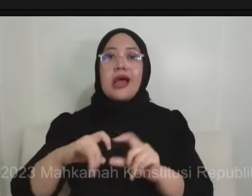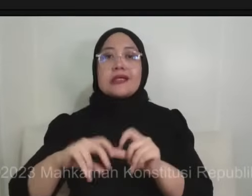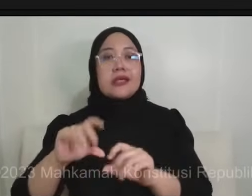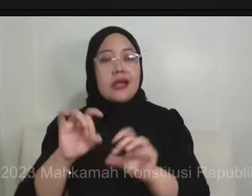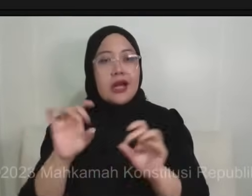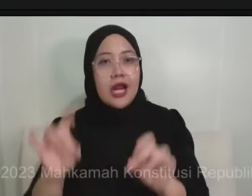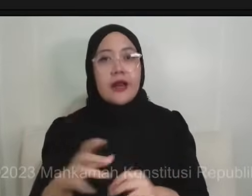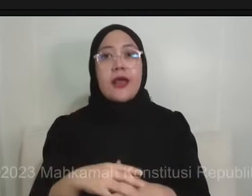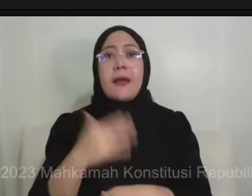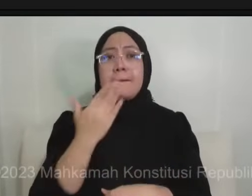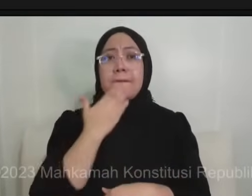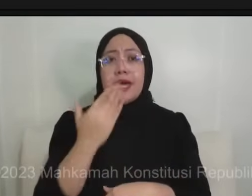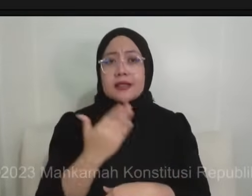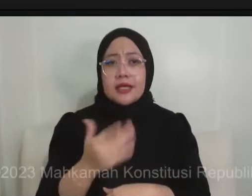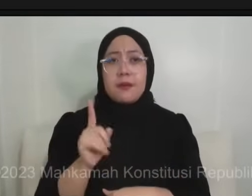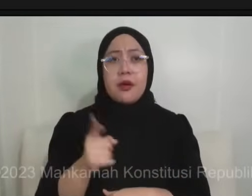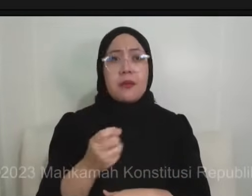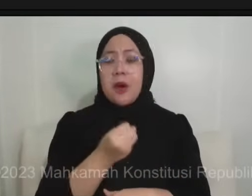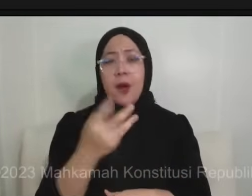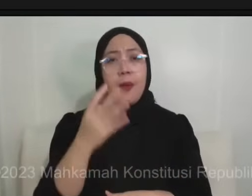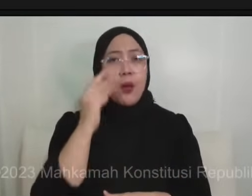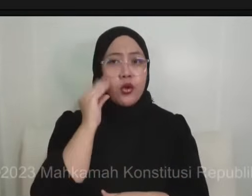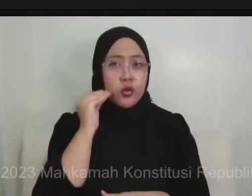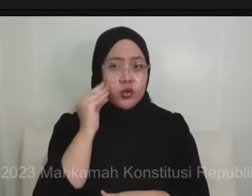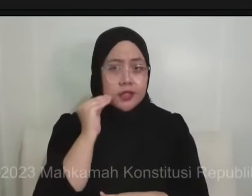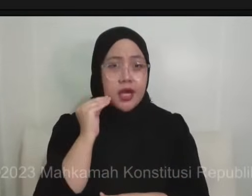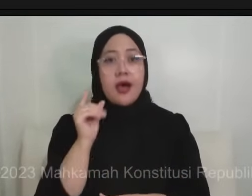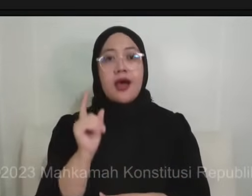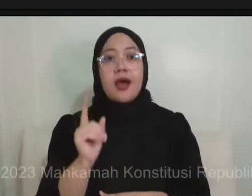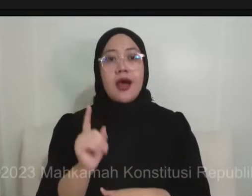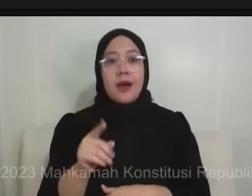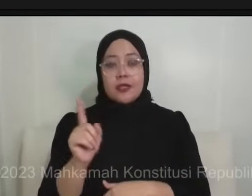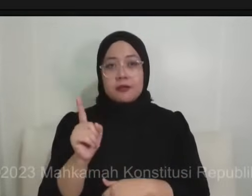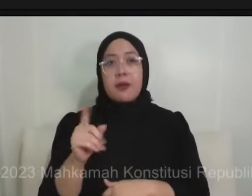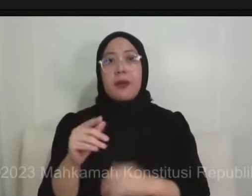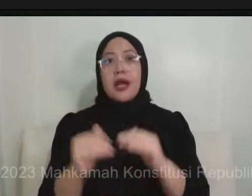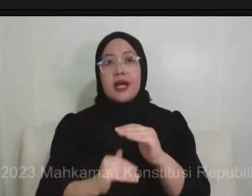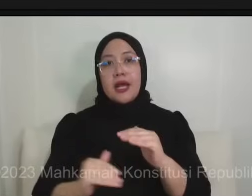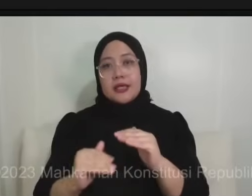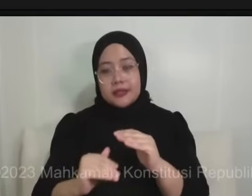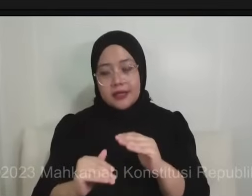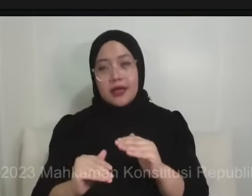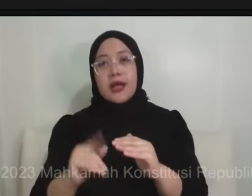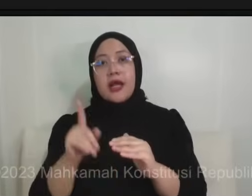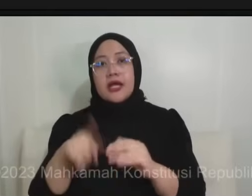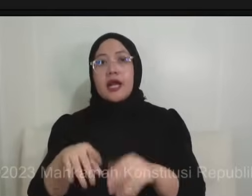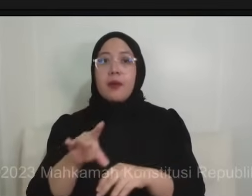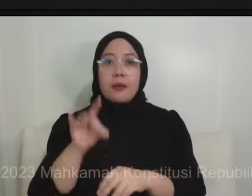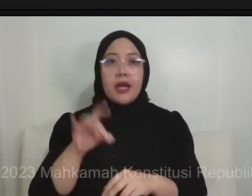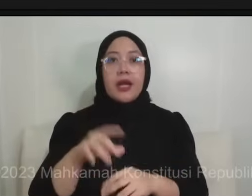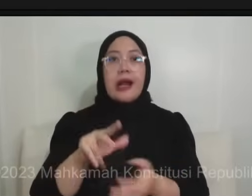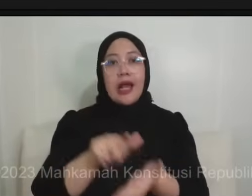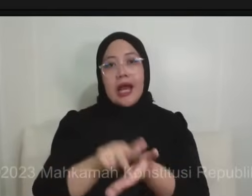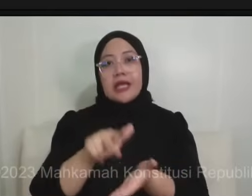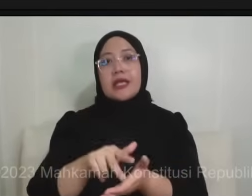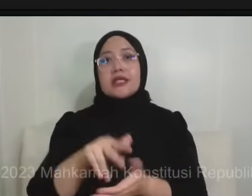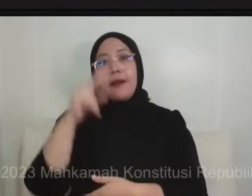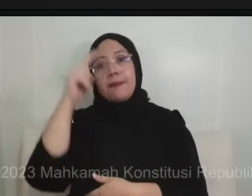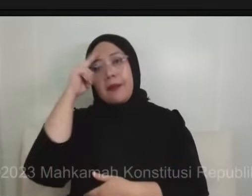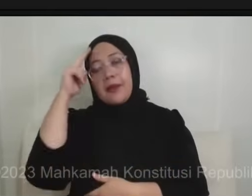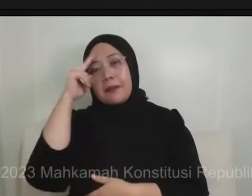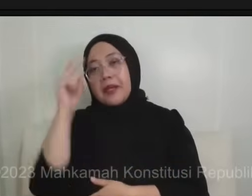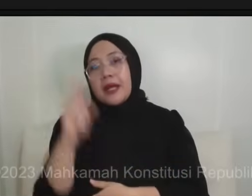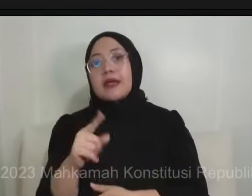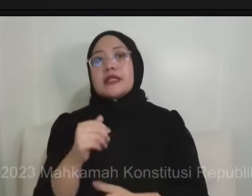diangkat pada berapun usia mereka karena basis justifikasi dan atau legalitas kepimpinan mereka secara